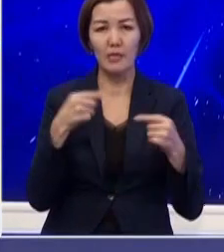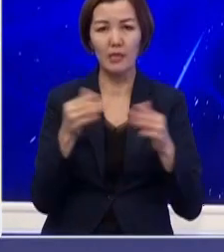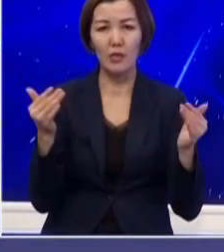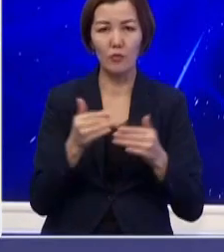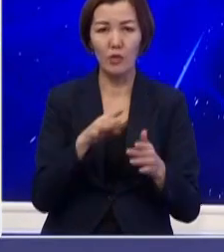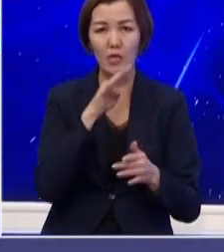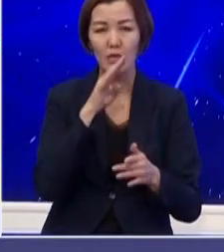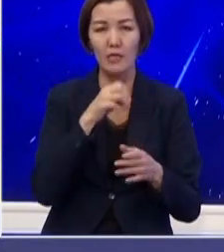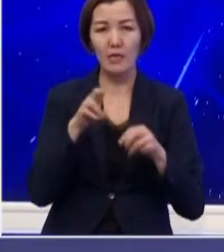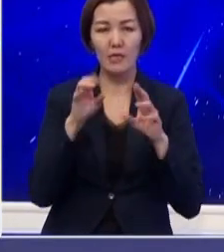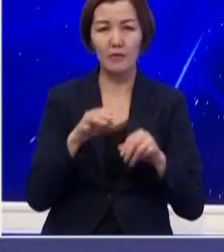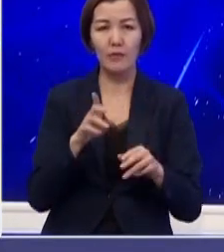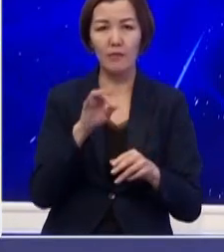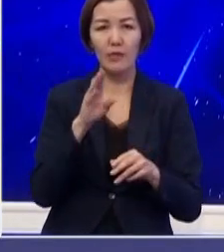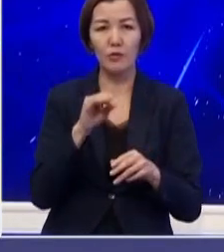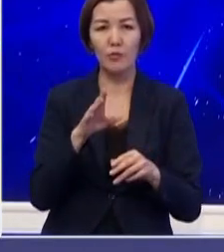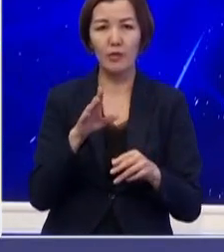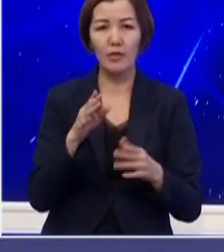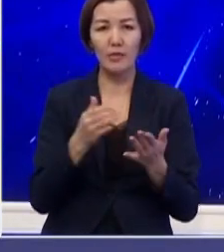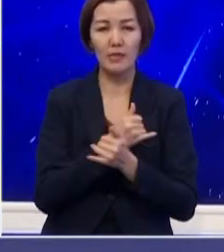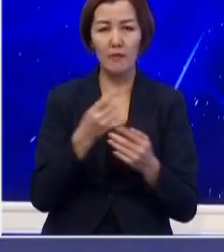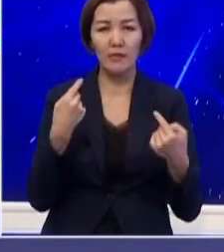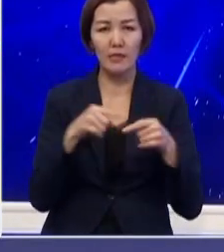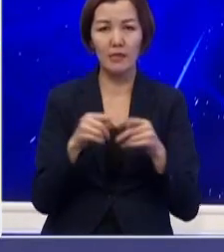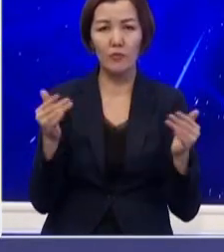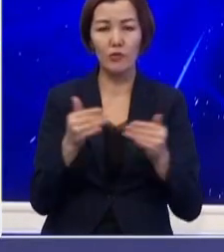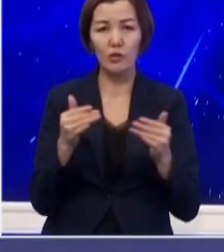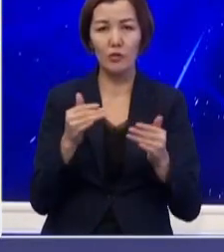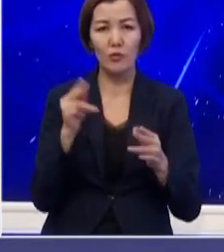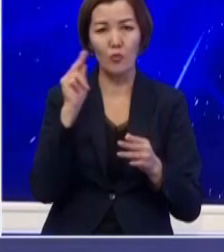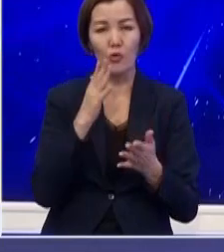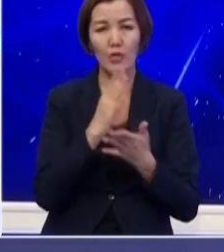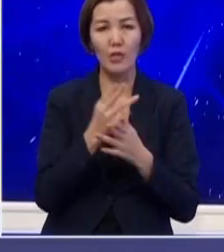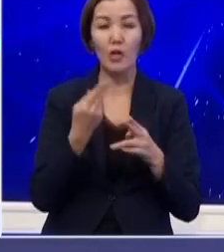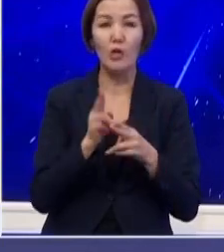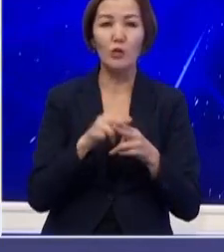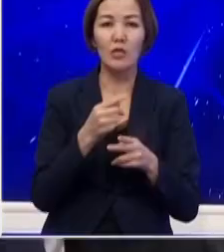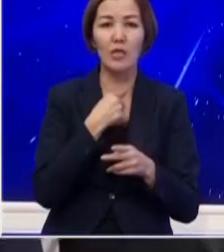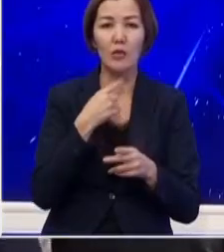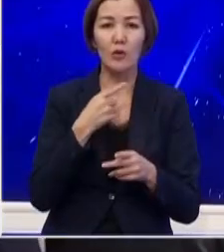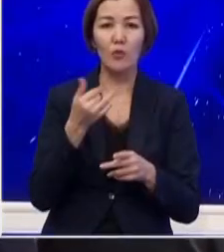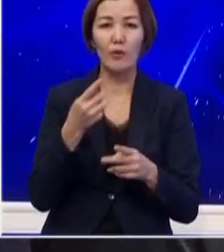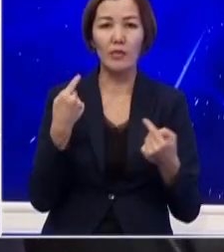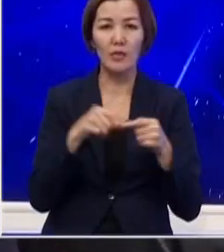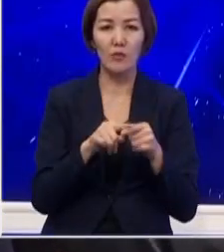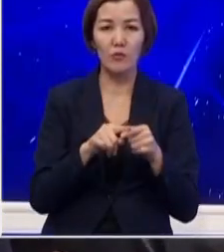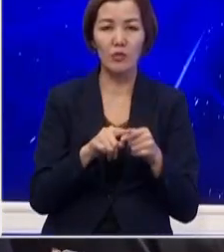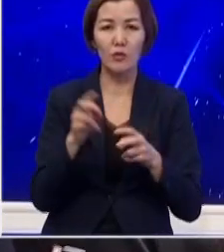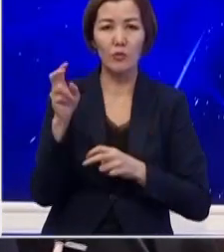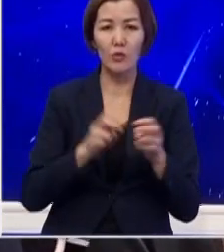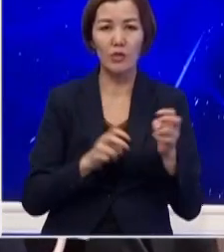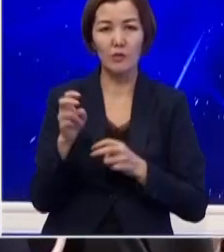колледждері, Текелдегі кәсіптік, Бастөбедегі сервистік техникалық колледждер оқытылады. Сондай ақ Талдықорғандағы гуманитарлық техникалық